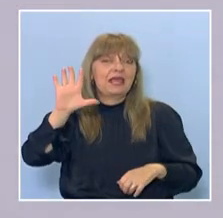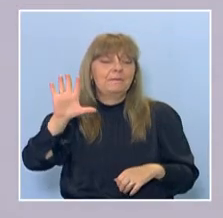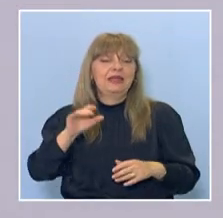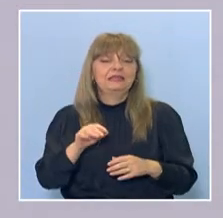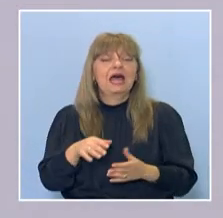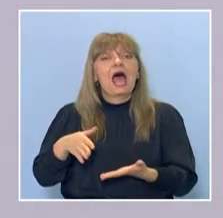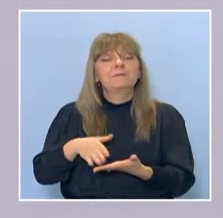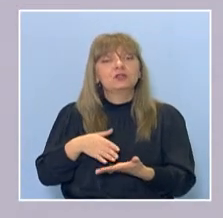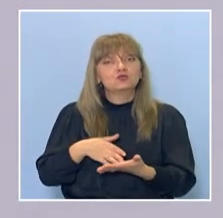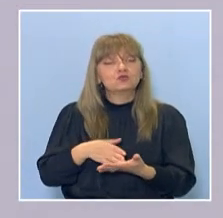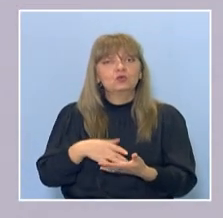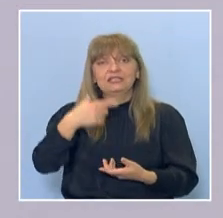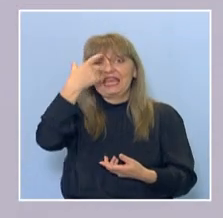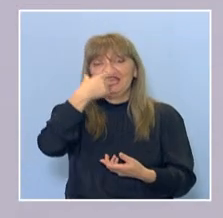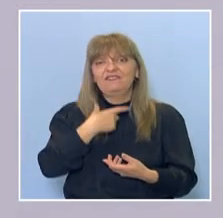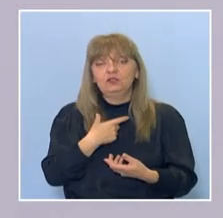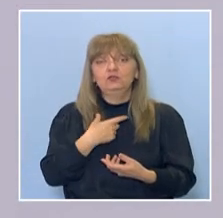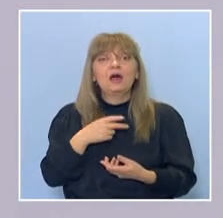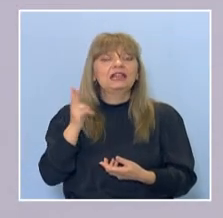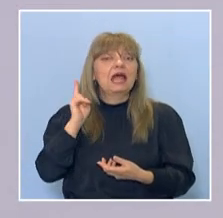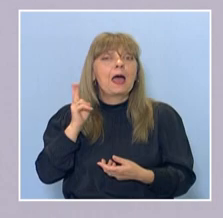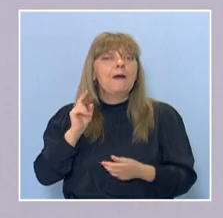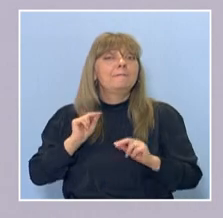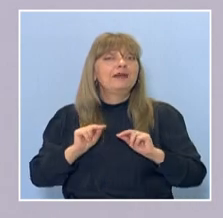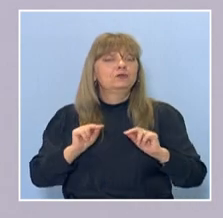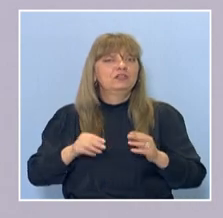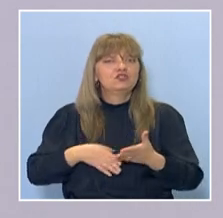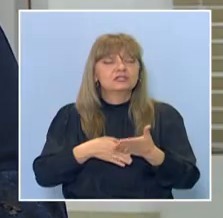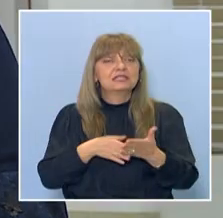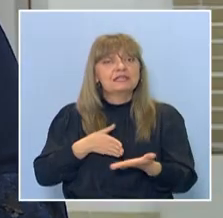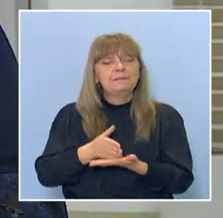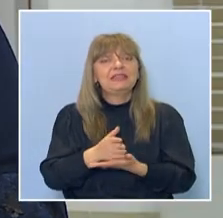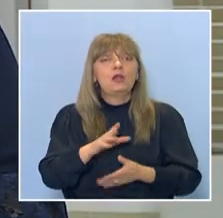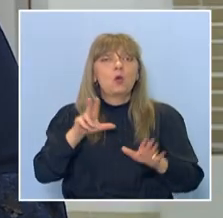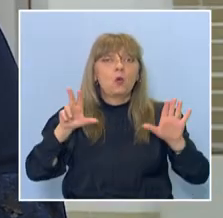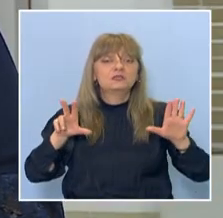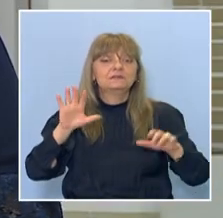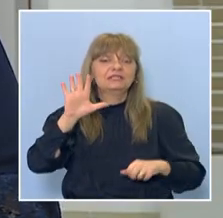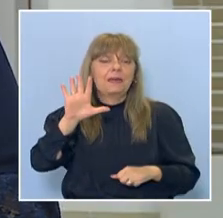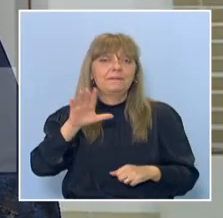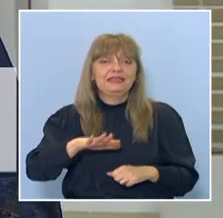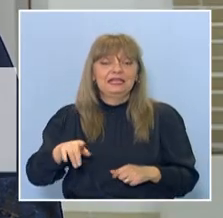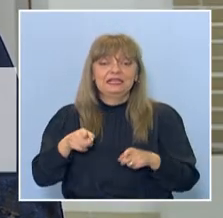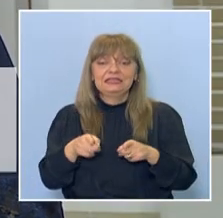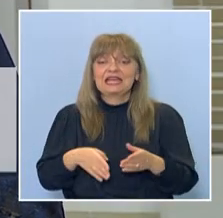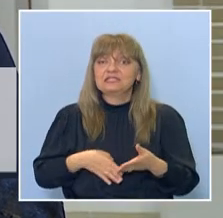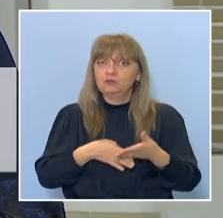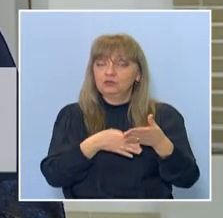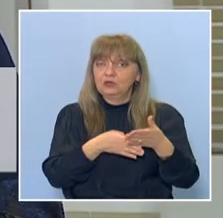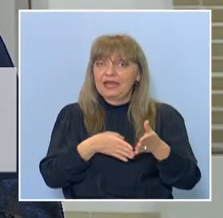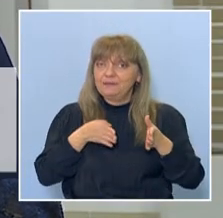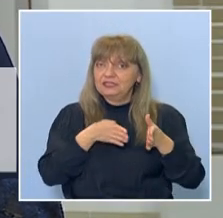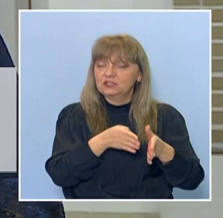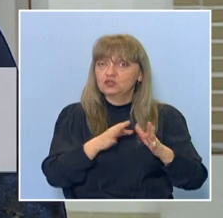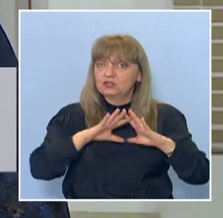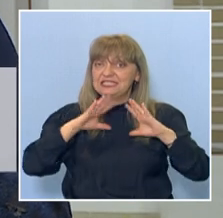за индивидуална педагогическа подкрепа са преминали 85 деца. Тази подкрепа е насочена изцяло за деца